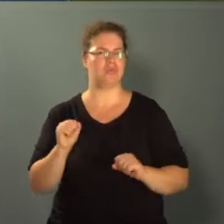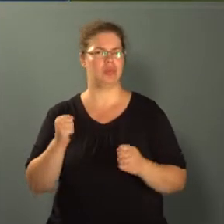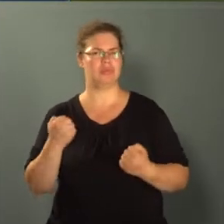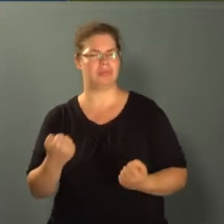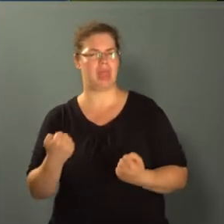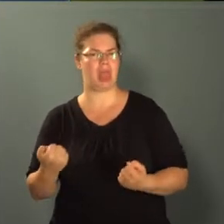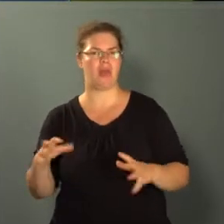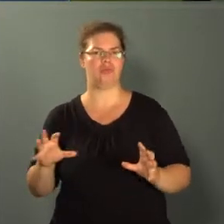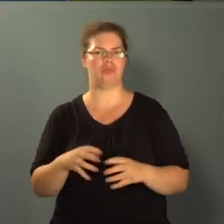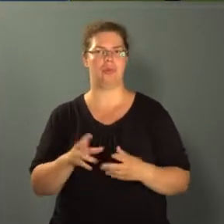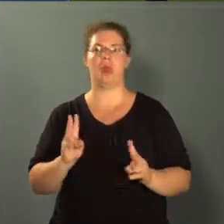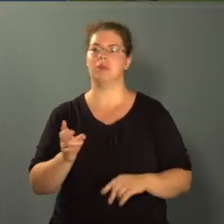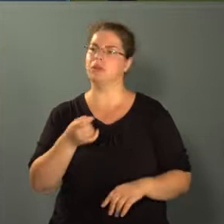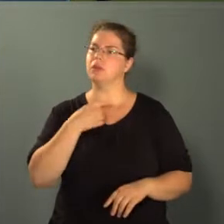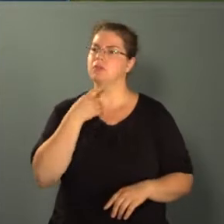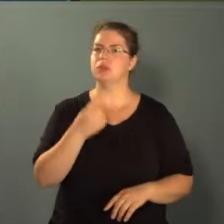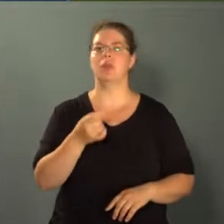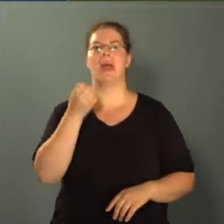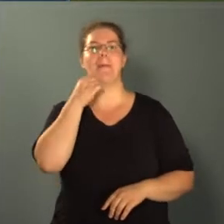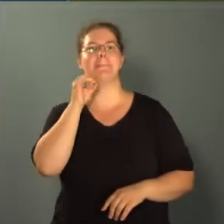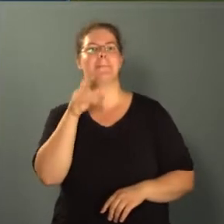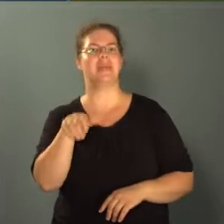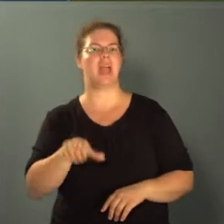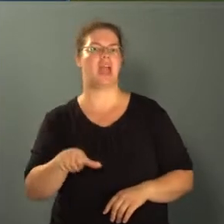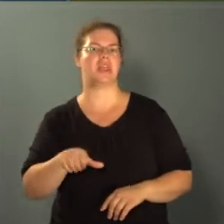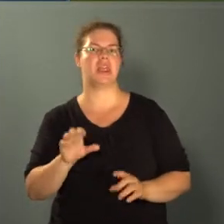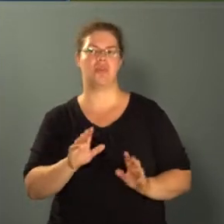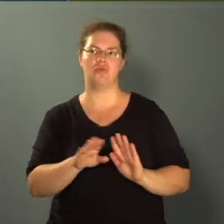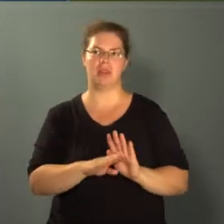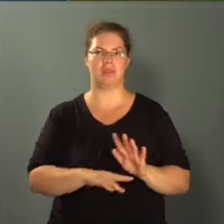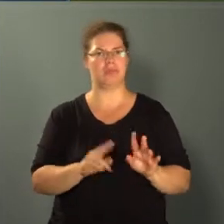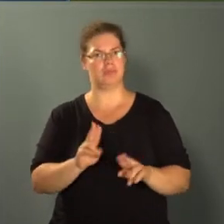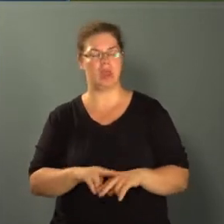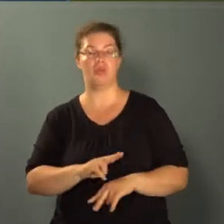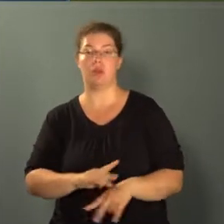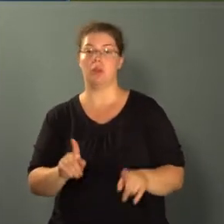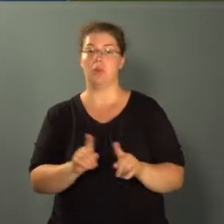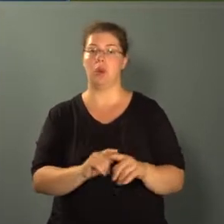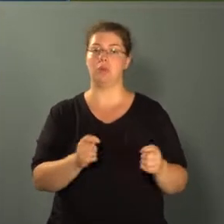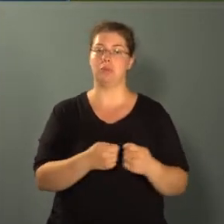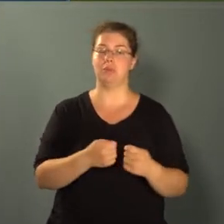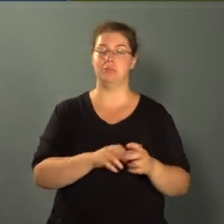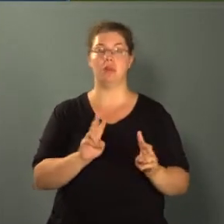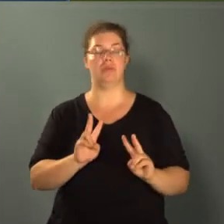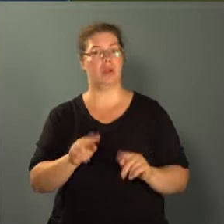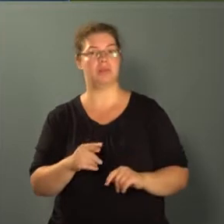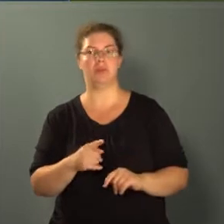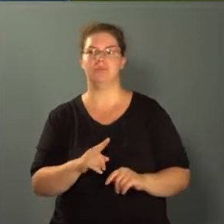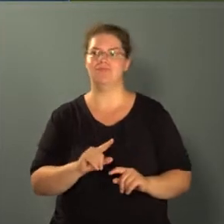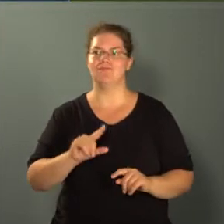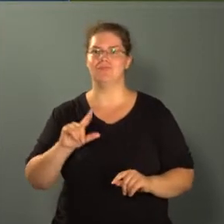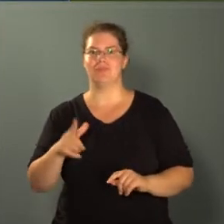erős csapatok, akik kimondottan NB1-es feltételekkel rendelkeznek, és vannak olyan klubok, akik tényleg úgy teremtik